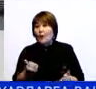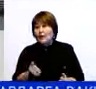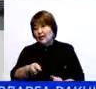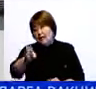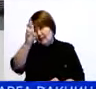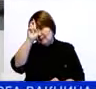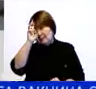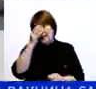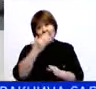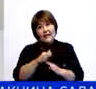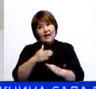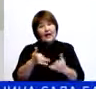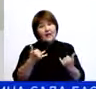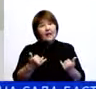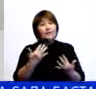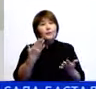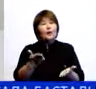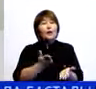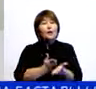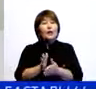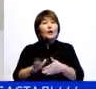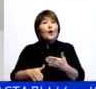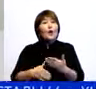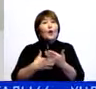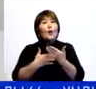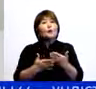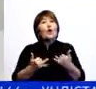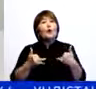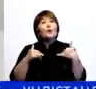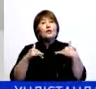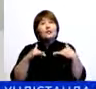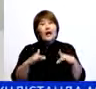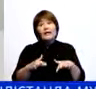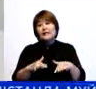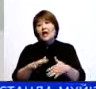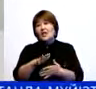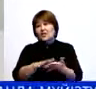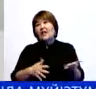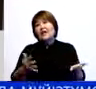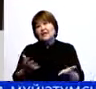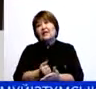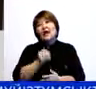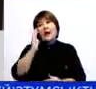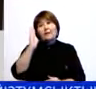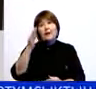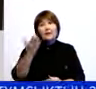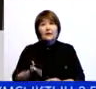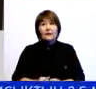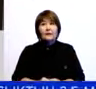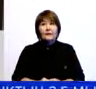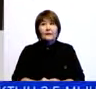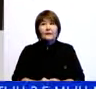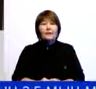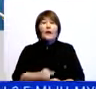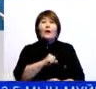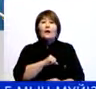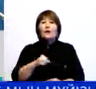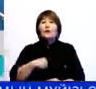Мемлекет тарапынан бұл бағытта қолдау шарасы жалғасын таба береді. Мен өзім сол